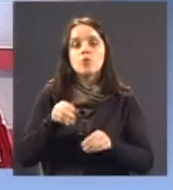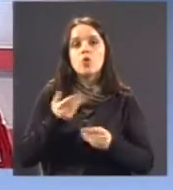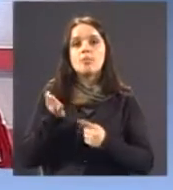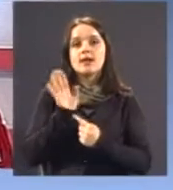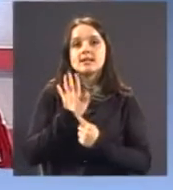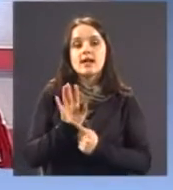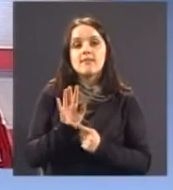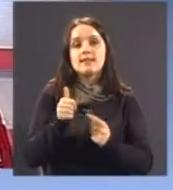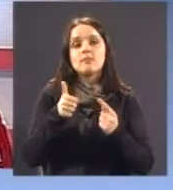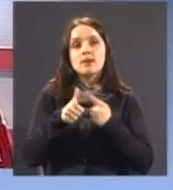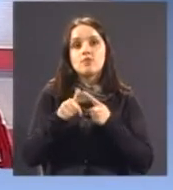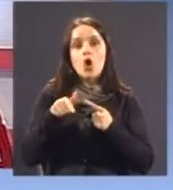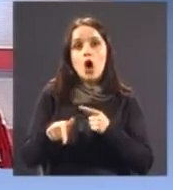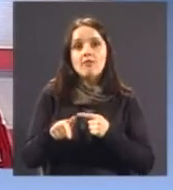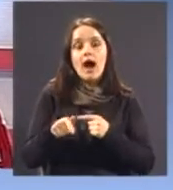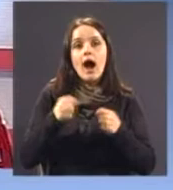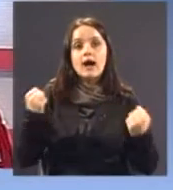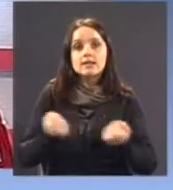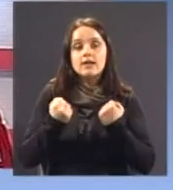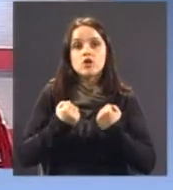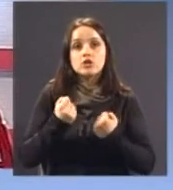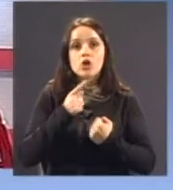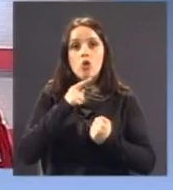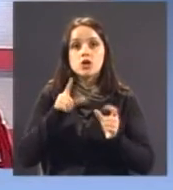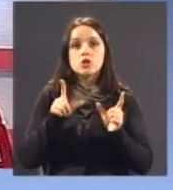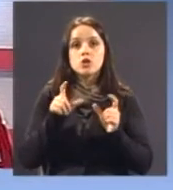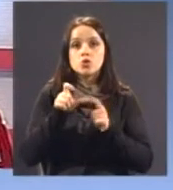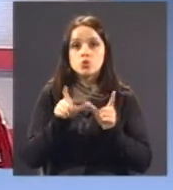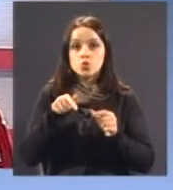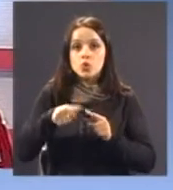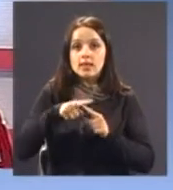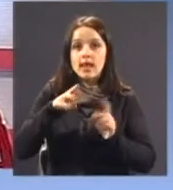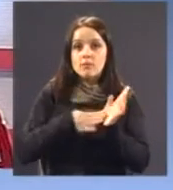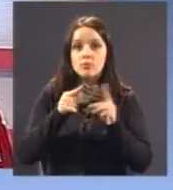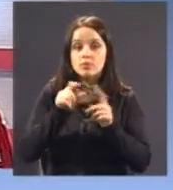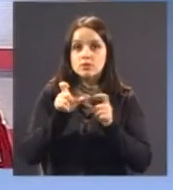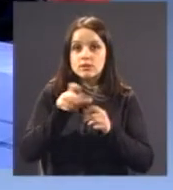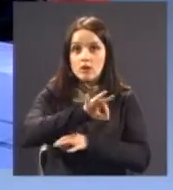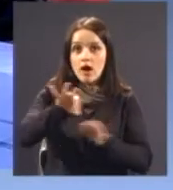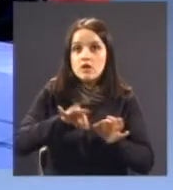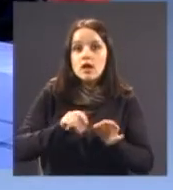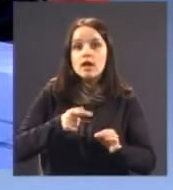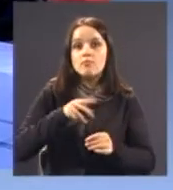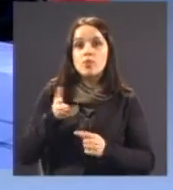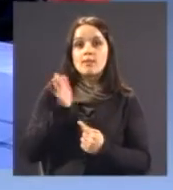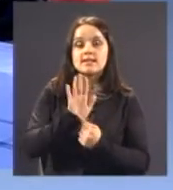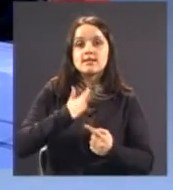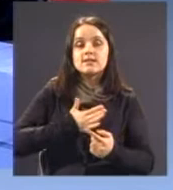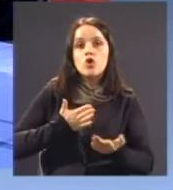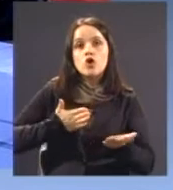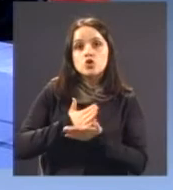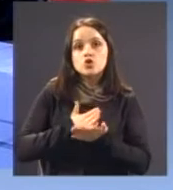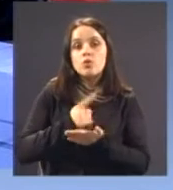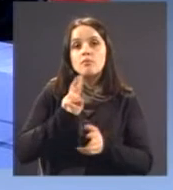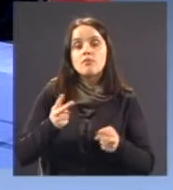ove aktivnosti koje su u Tempusu, da mogu predstaviti svoj ured koji ima značajne aktivnosti. Odnosno,